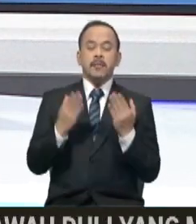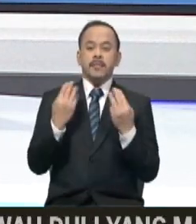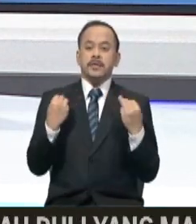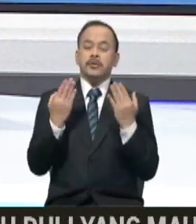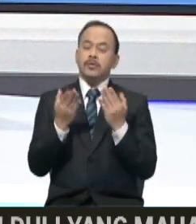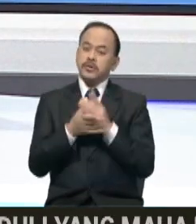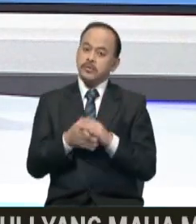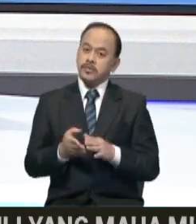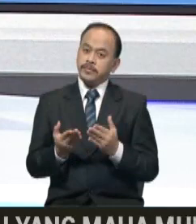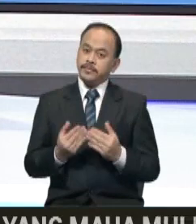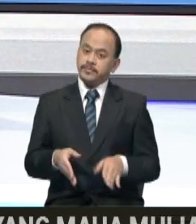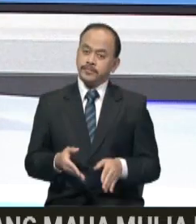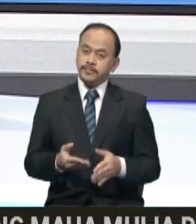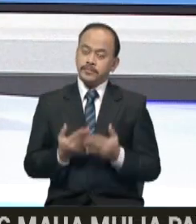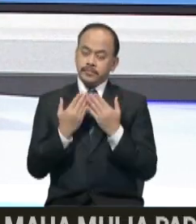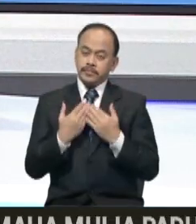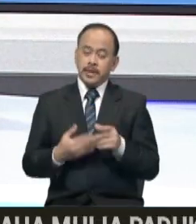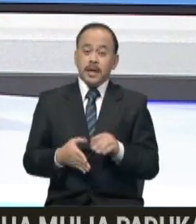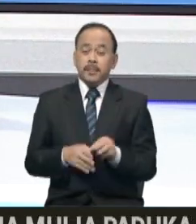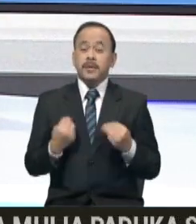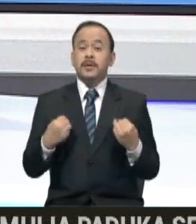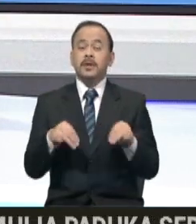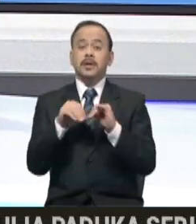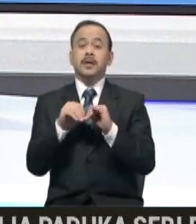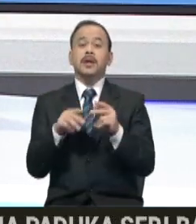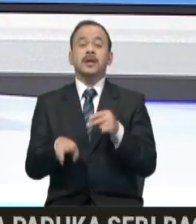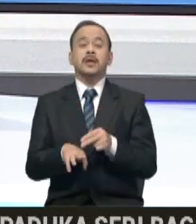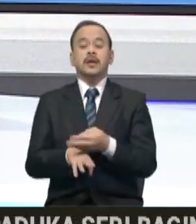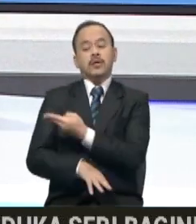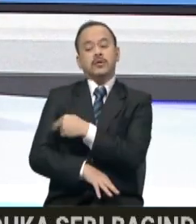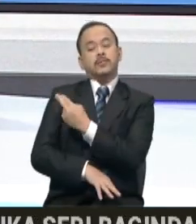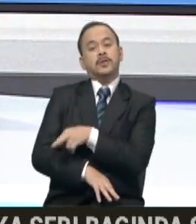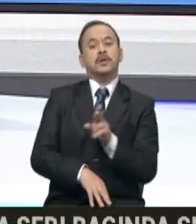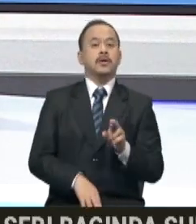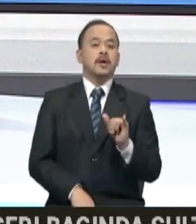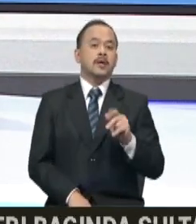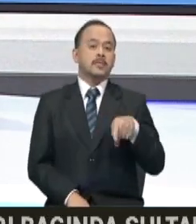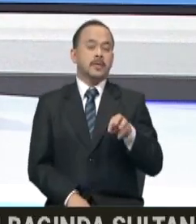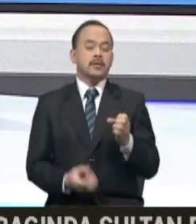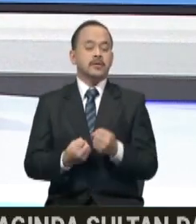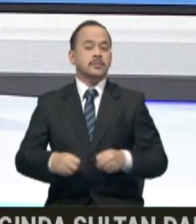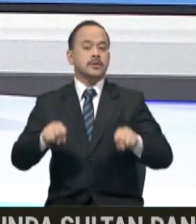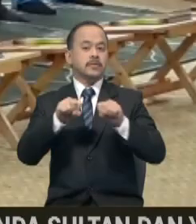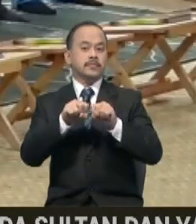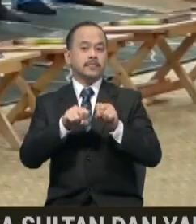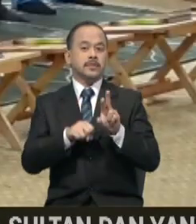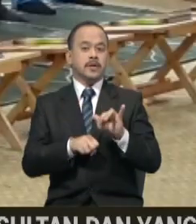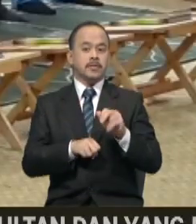Kesyukuran. Majlis diadakan petang tadi di Surau Nurul Inayah, Hospital Raja Isteri Pengiran Anak Saleha.